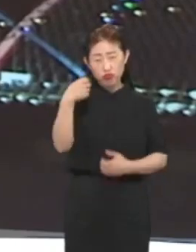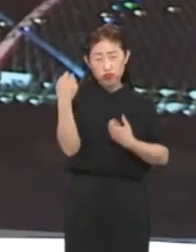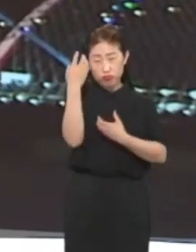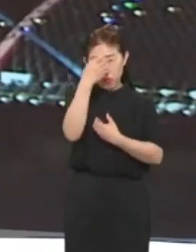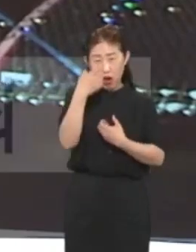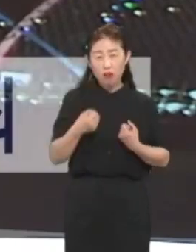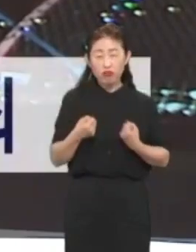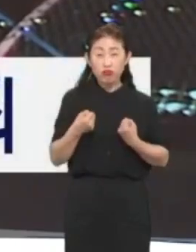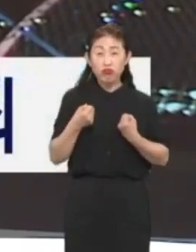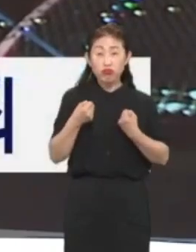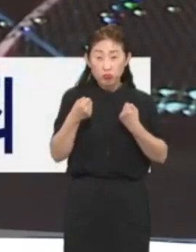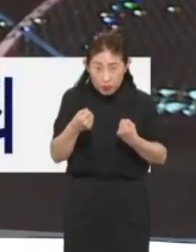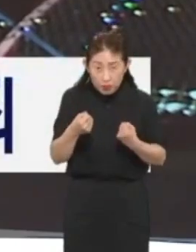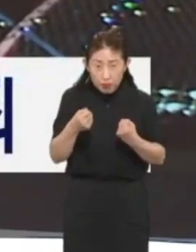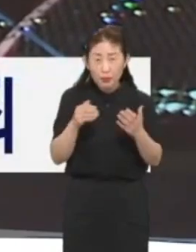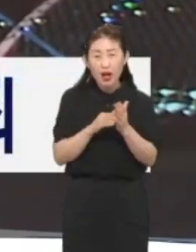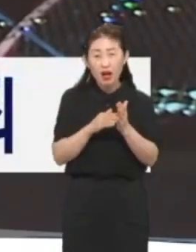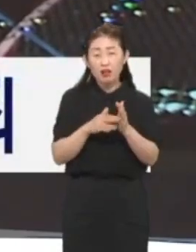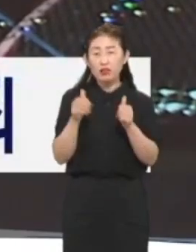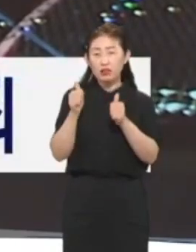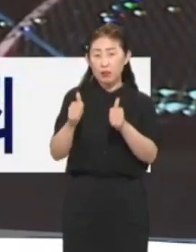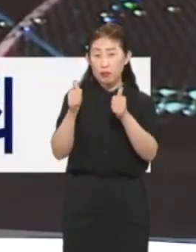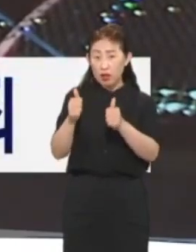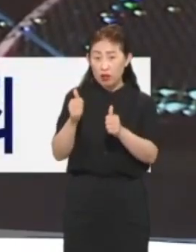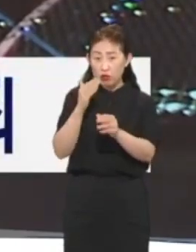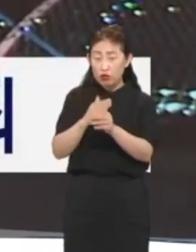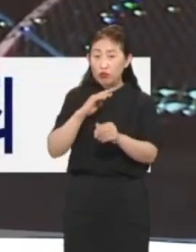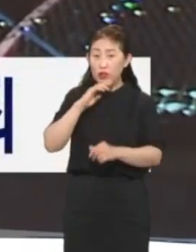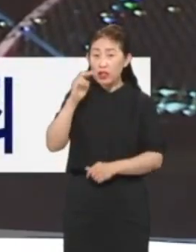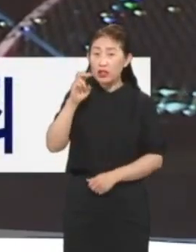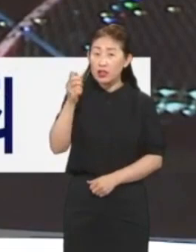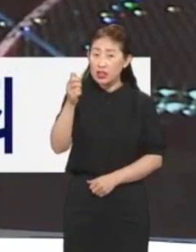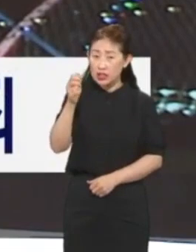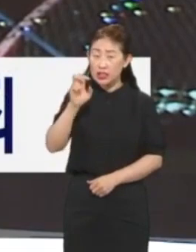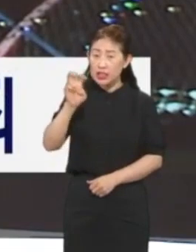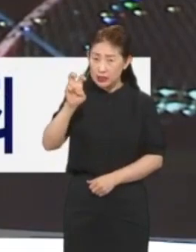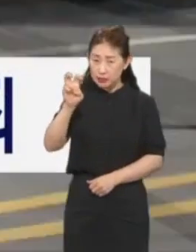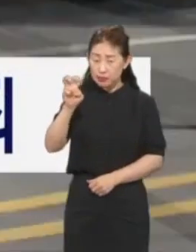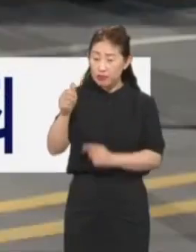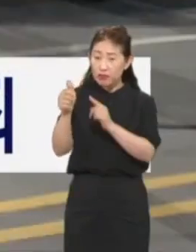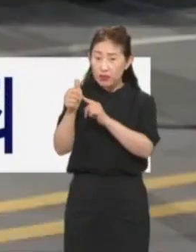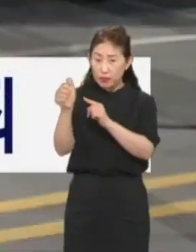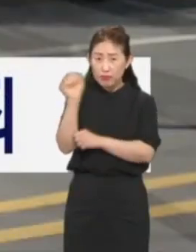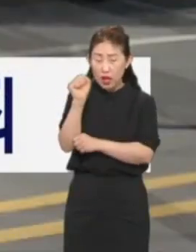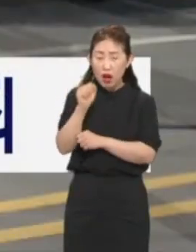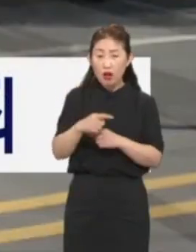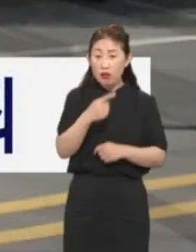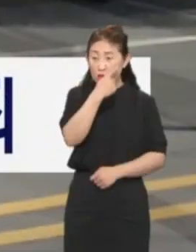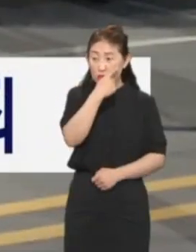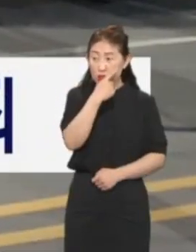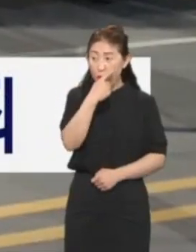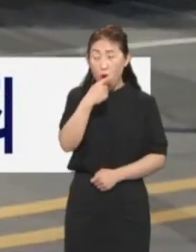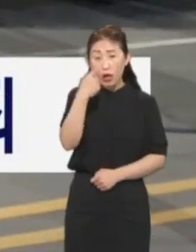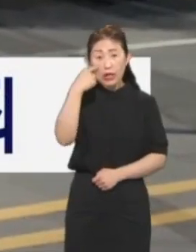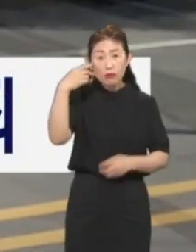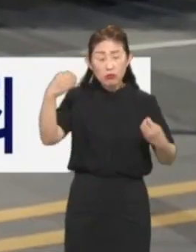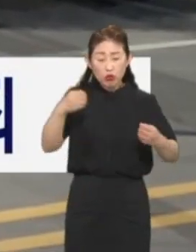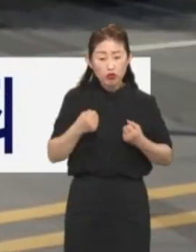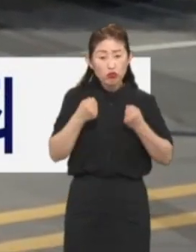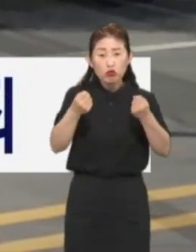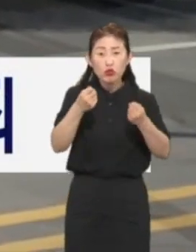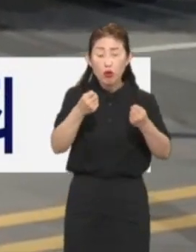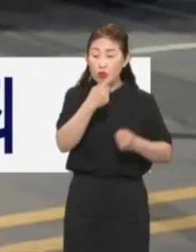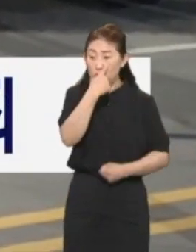술에 취해 차량을 수 미터 가량 운전한 혐의로 재판을 넘겨진 20대에 대해 법원이 고의로 운전했다는 점이 증명되지 않았다며